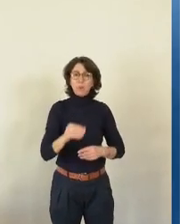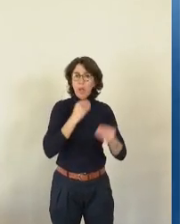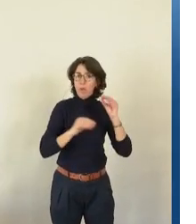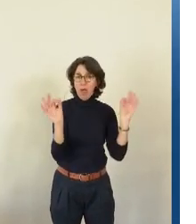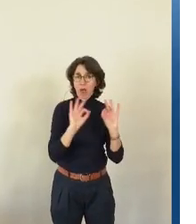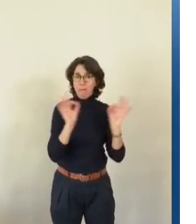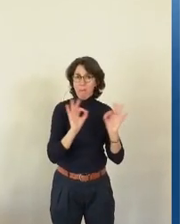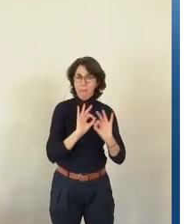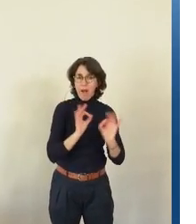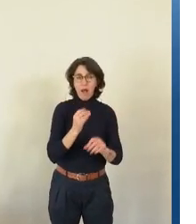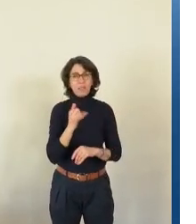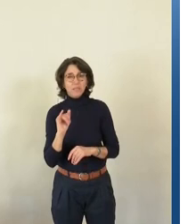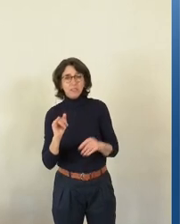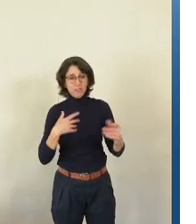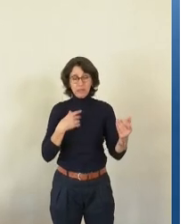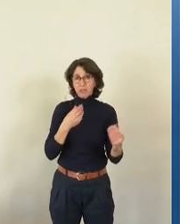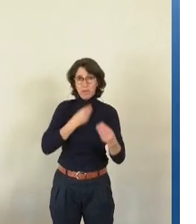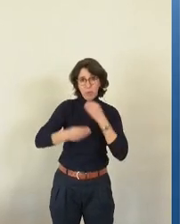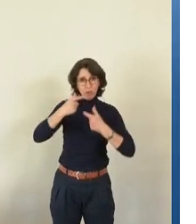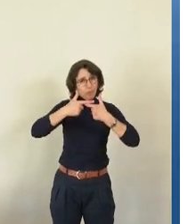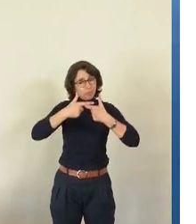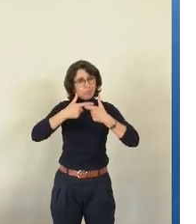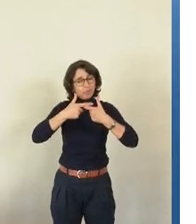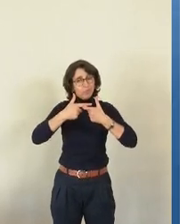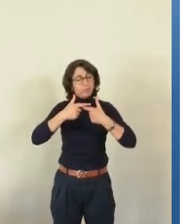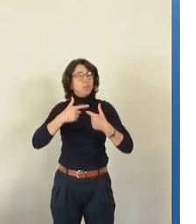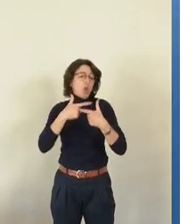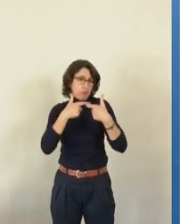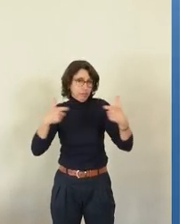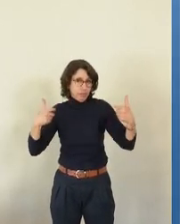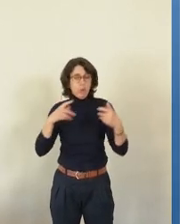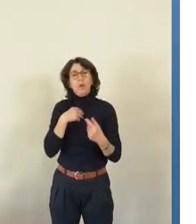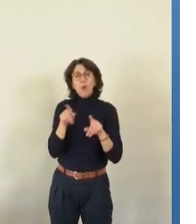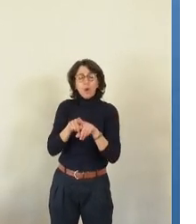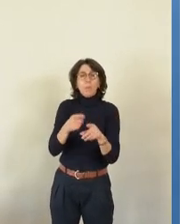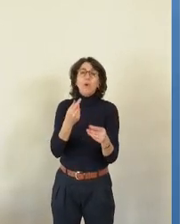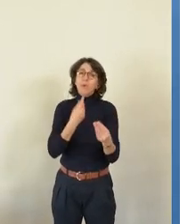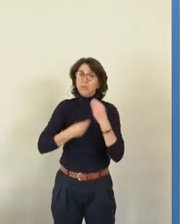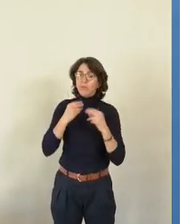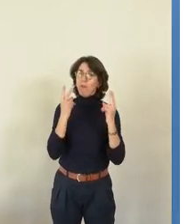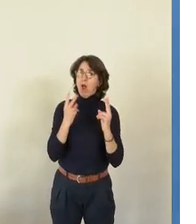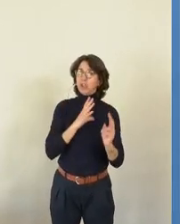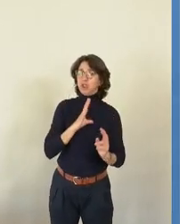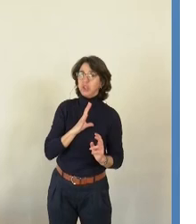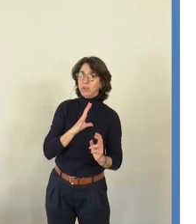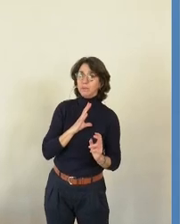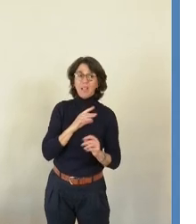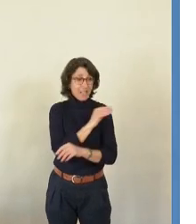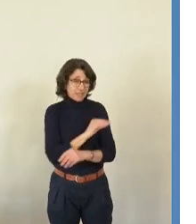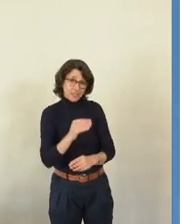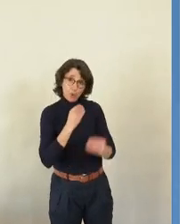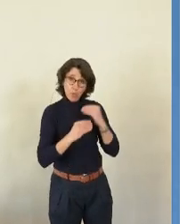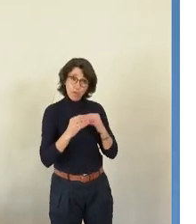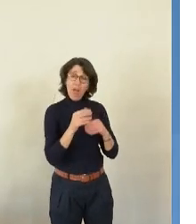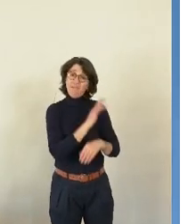accès régulier à suffisamment d'aliment d'aliments sain et nutritif cette insécurité alimentaire nombre de nos